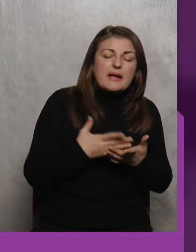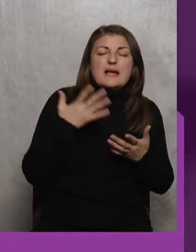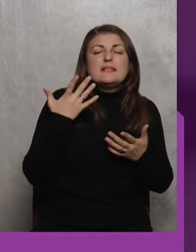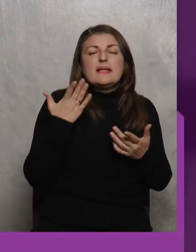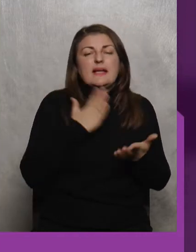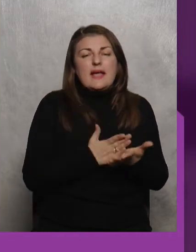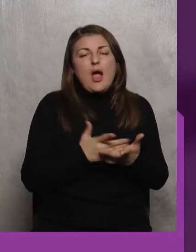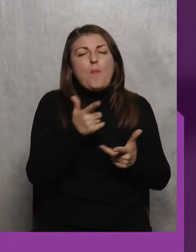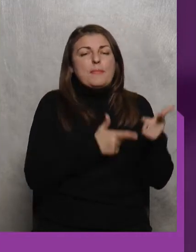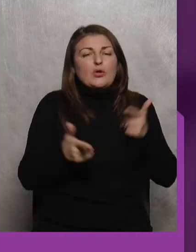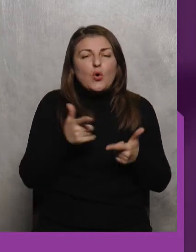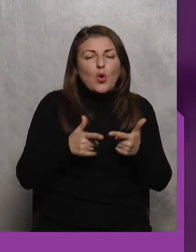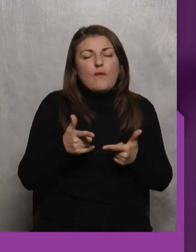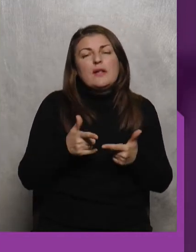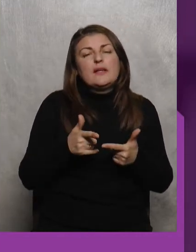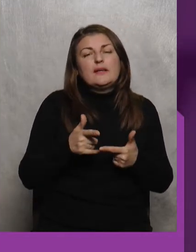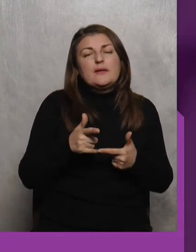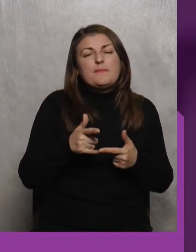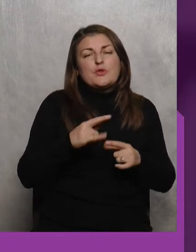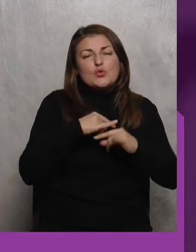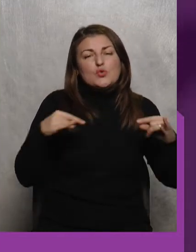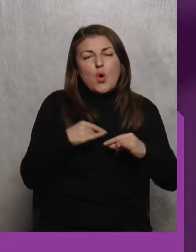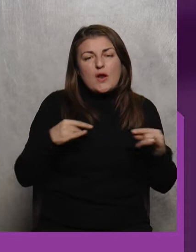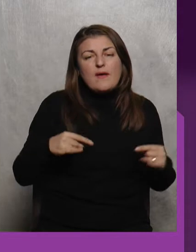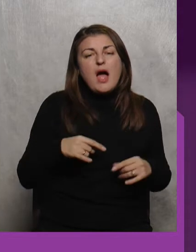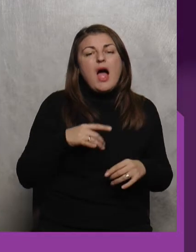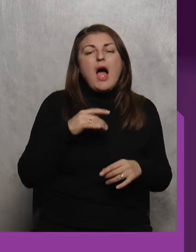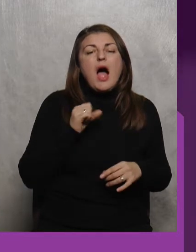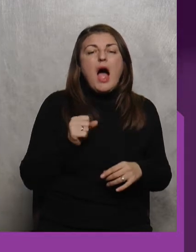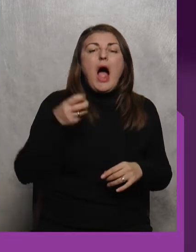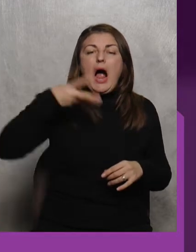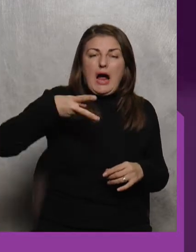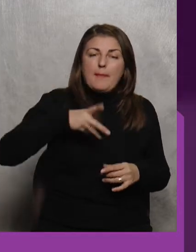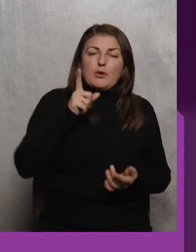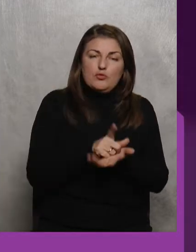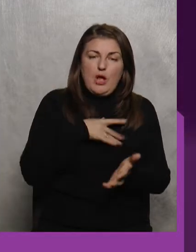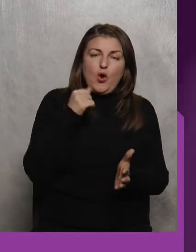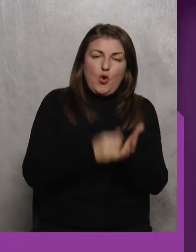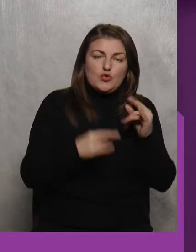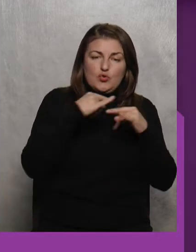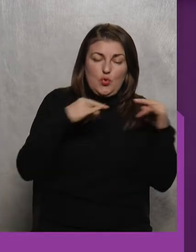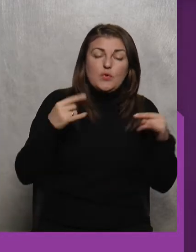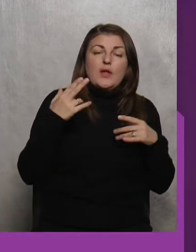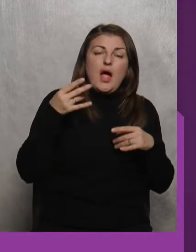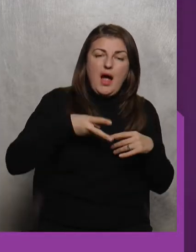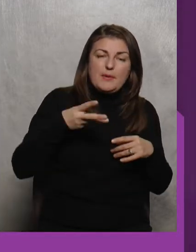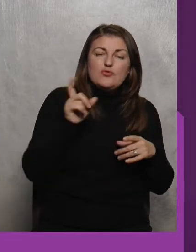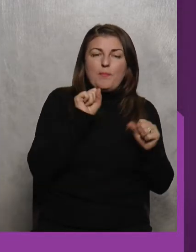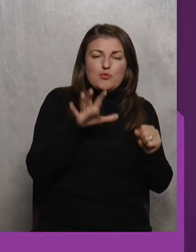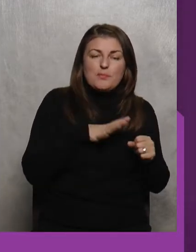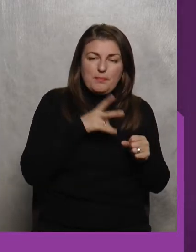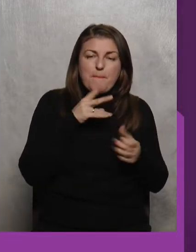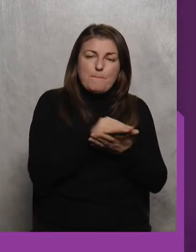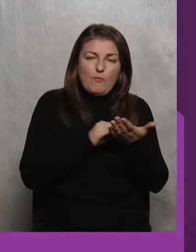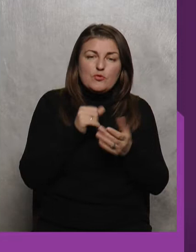є підготовлених столів. А камера має бути на кожен стіл? Камера має бути на кожен стіл. І щоб можна було